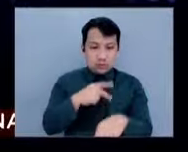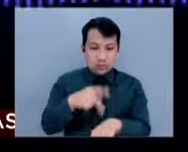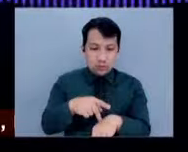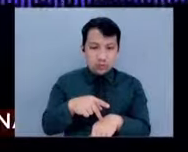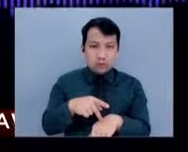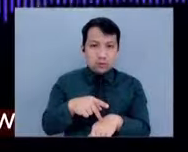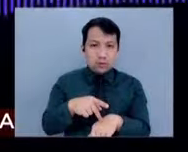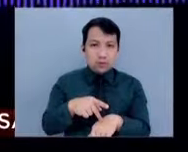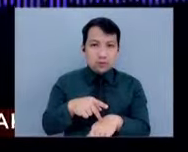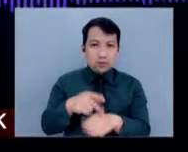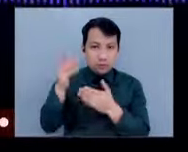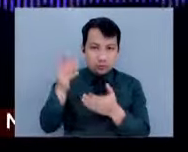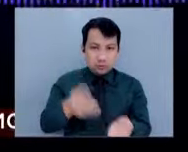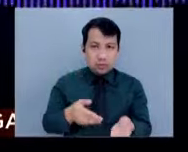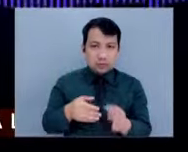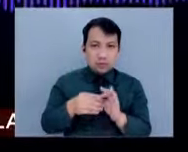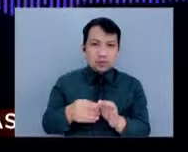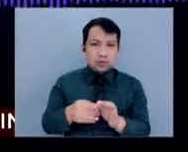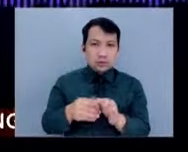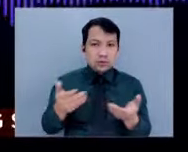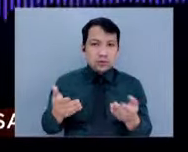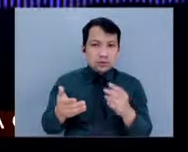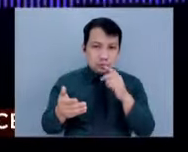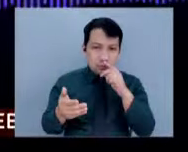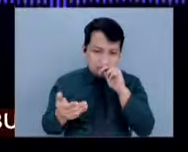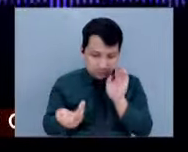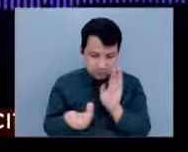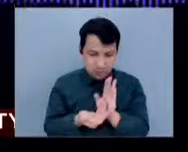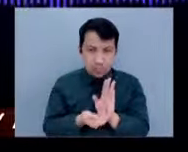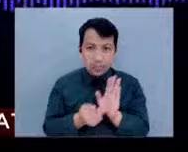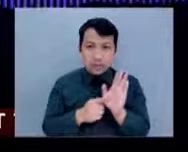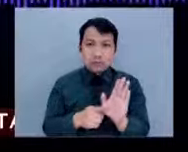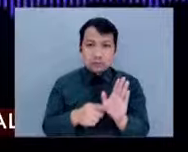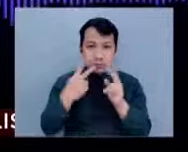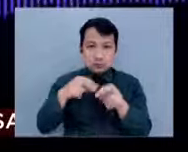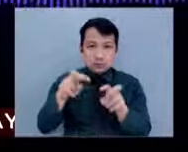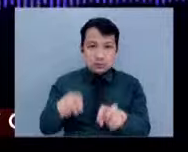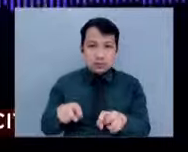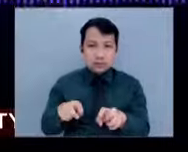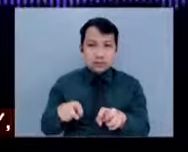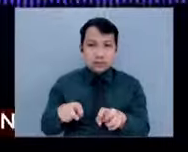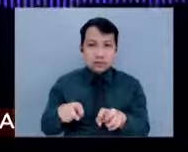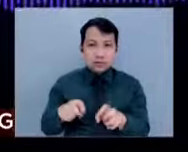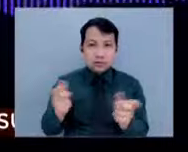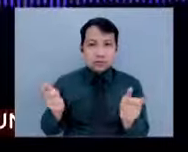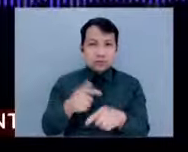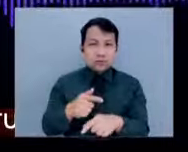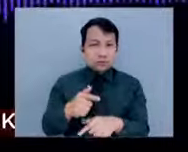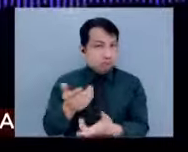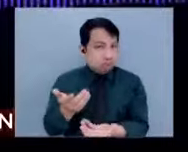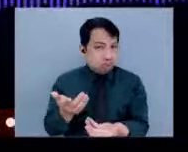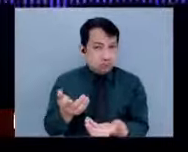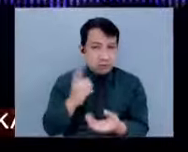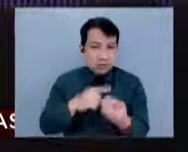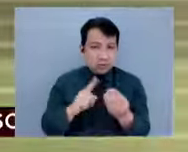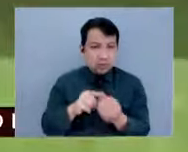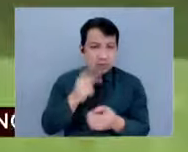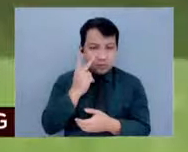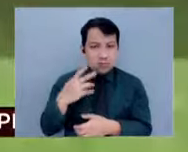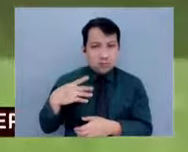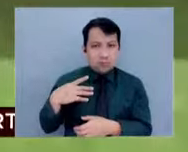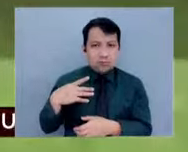nila rito, wala naman po silang ebidensya. All of their witnesses have recanted. So let's just wait for the